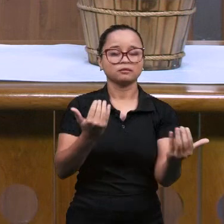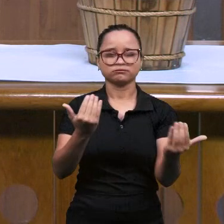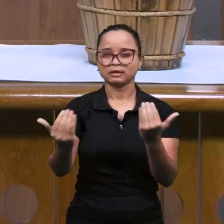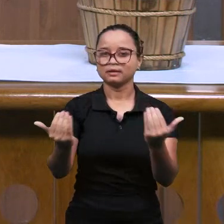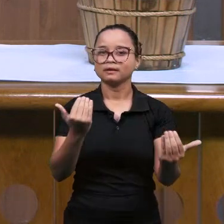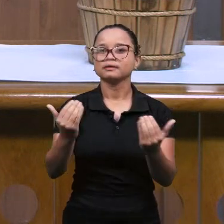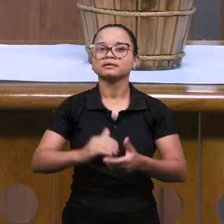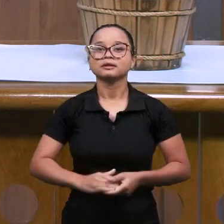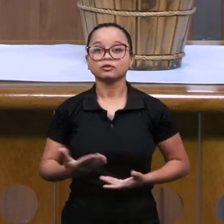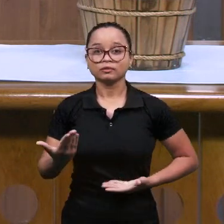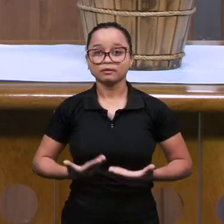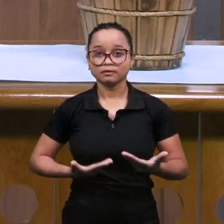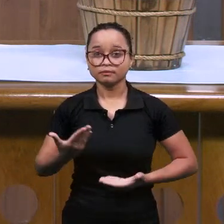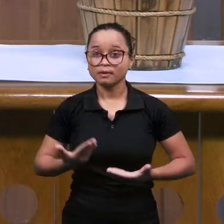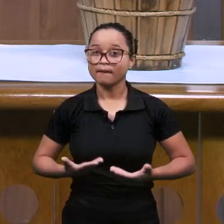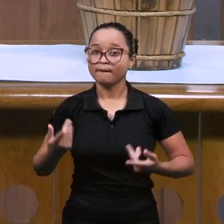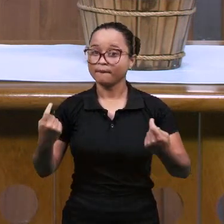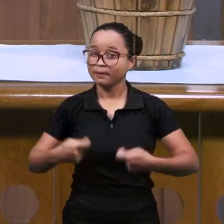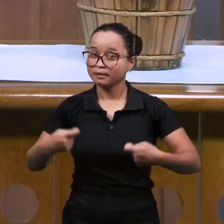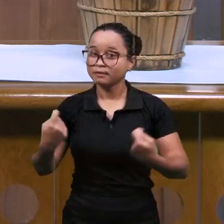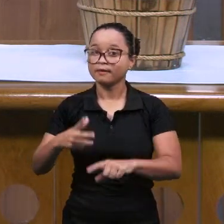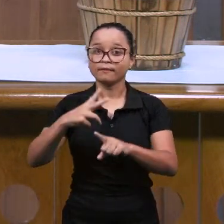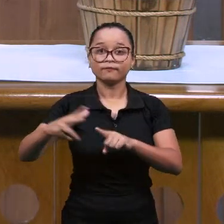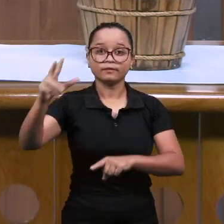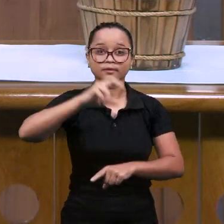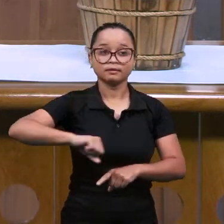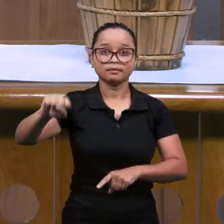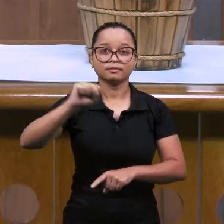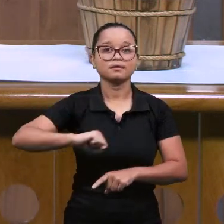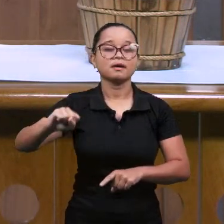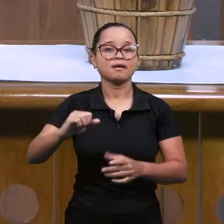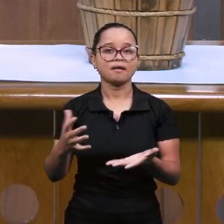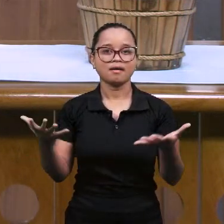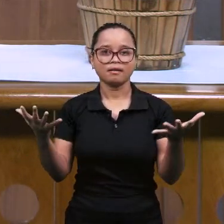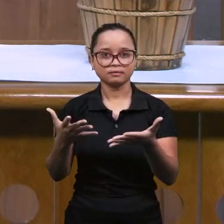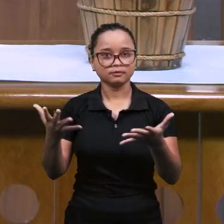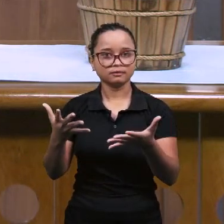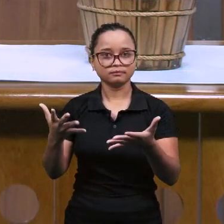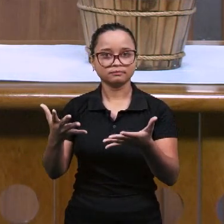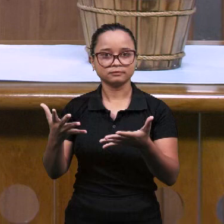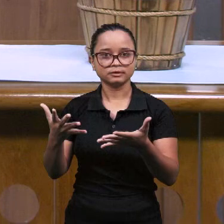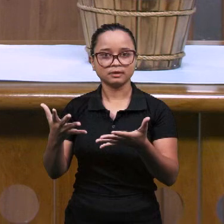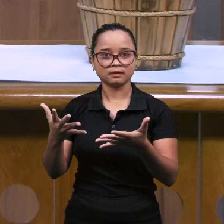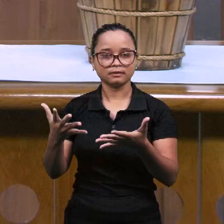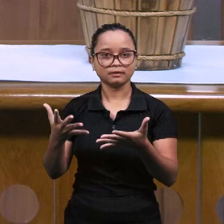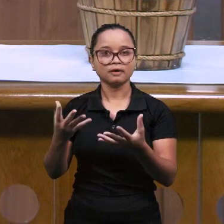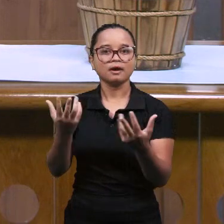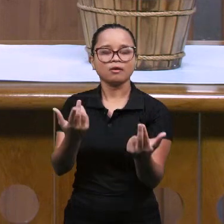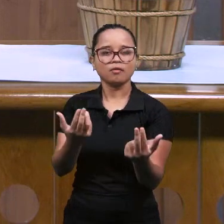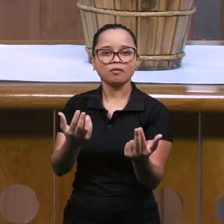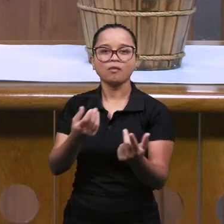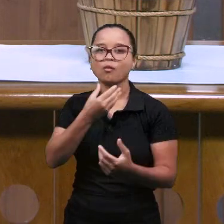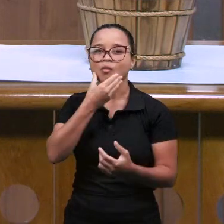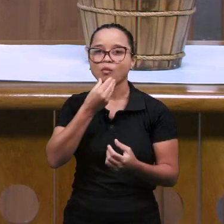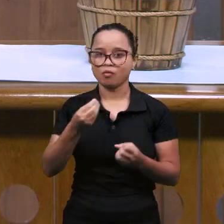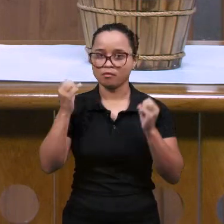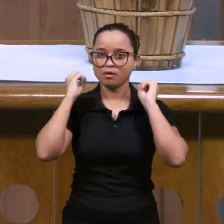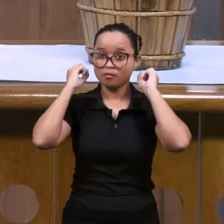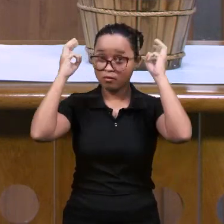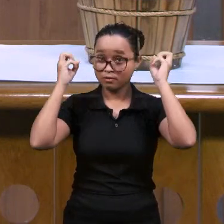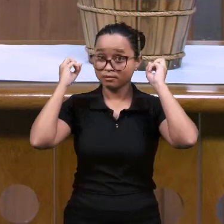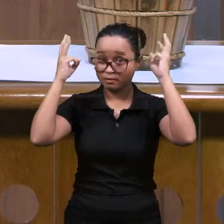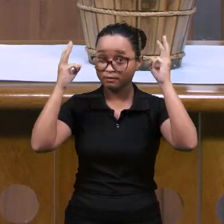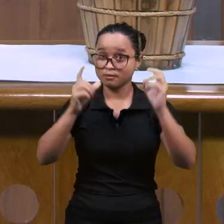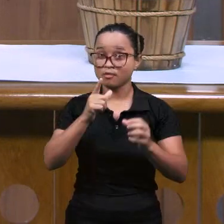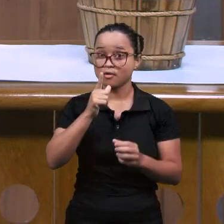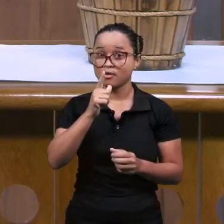quand l'Église, elle doit traverser son dernier obstacle, la dernière barrière. Comme a été Moïse, quand il a traversé